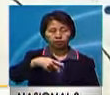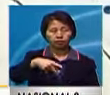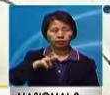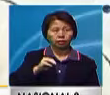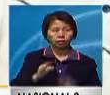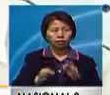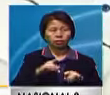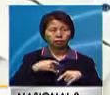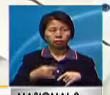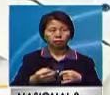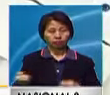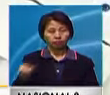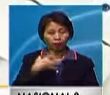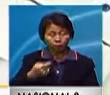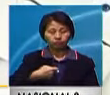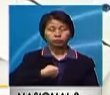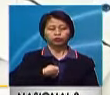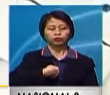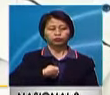kalau takut berjaya, maklum pada saya.